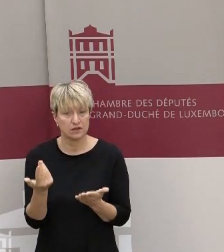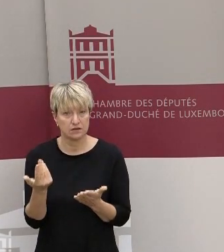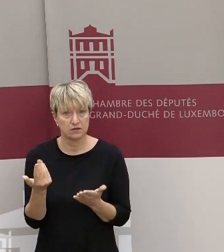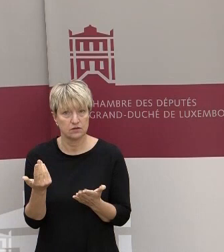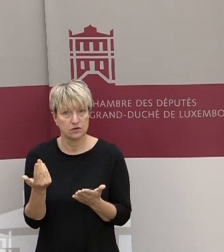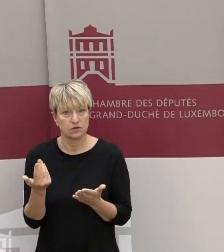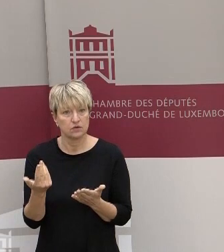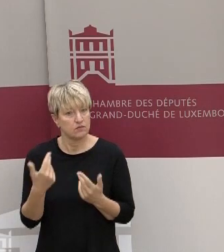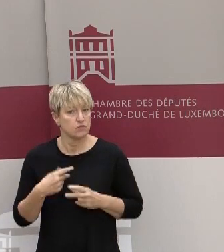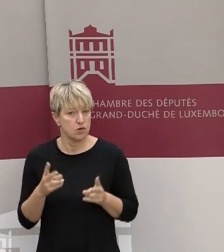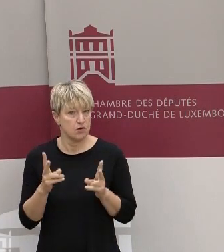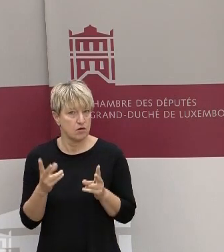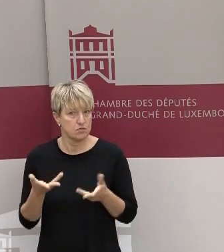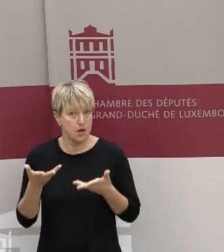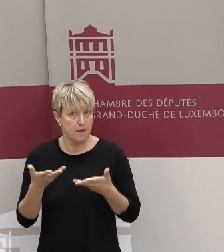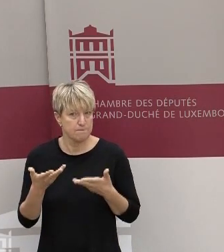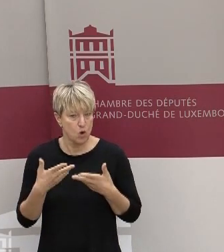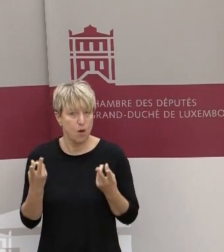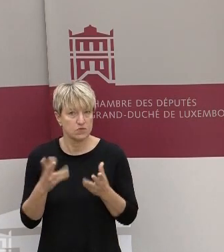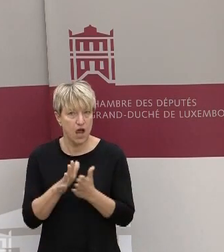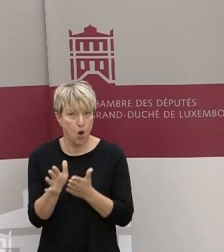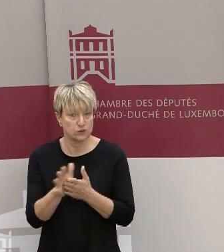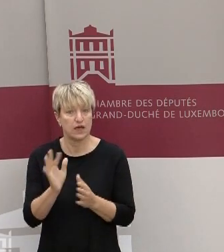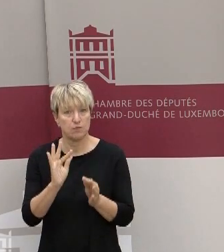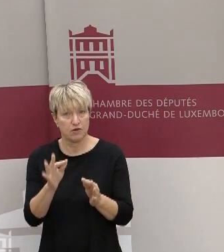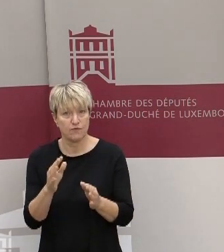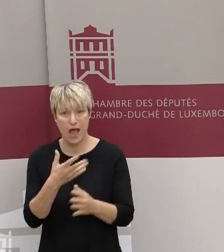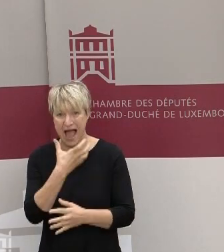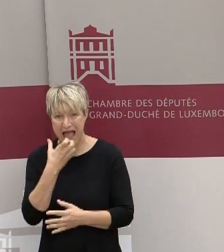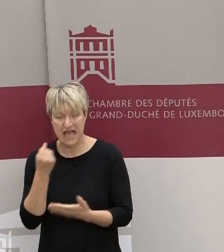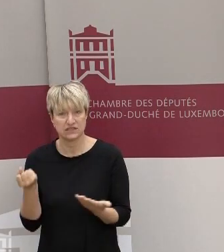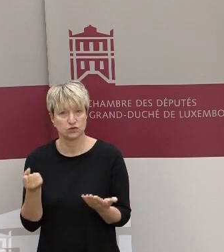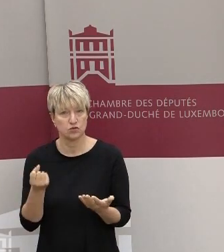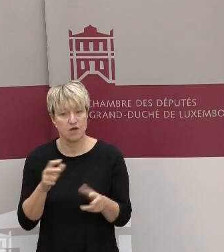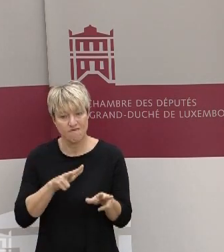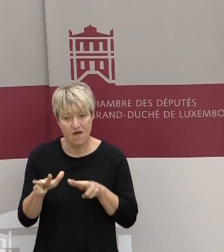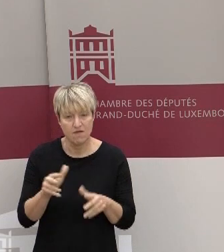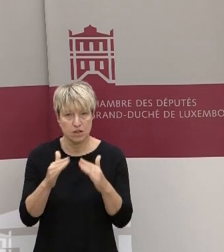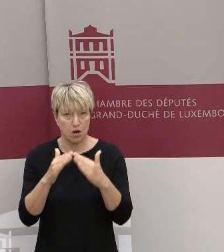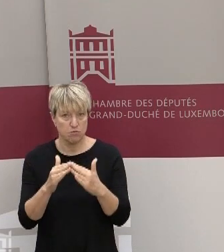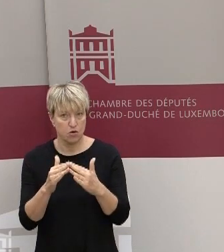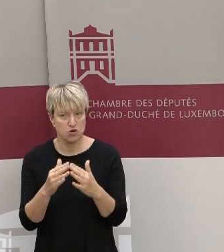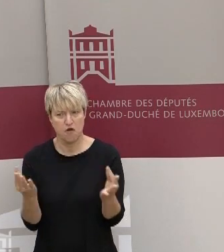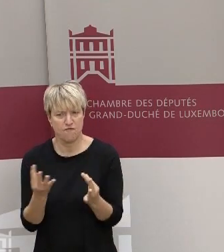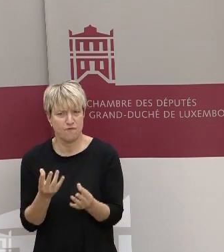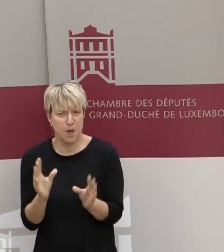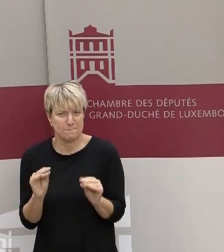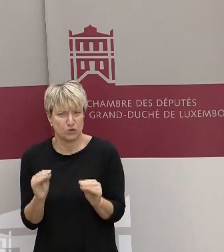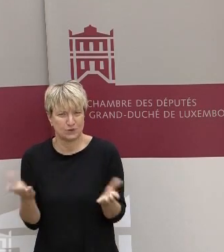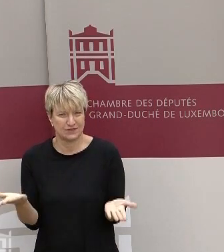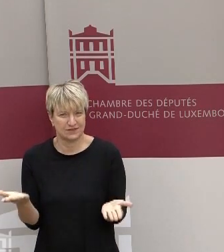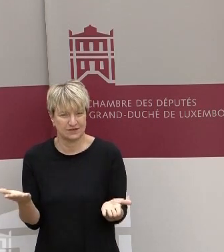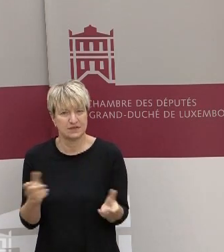nutzt, hätte gut können, auch weiterhelfen für die Leute und Betriebe, für das auch sie sich können auf mehr